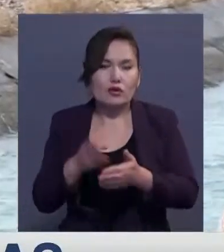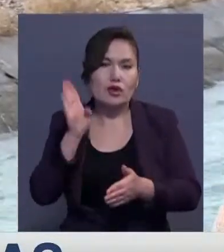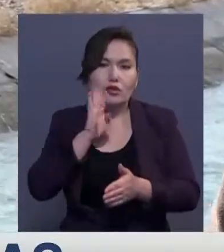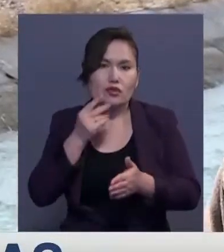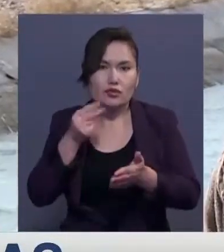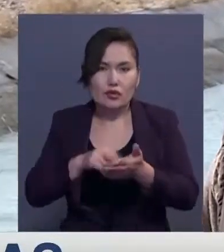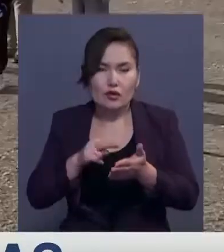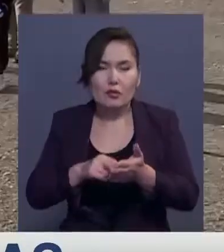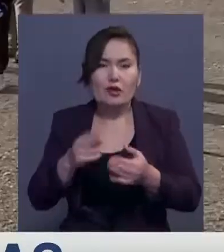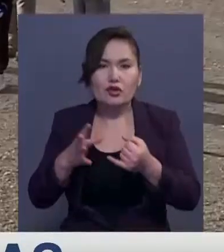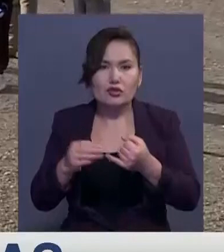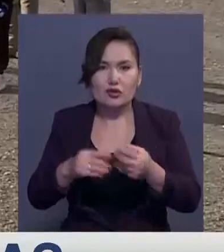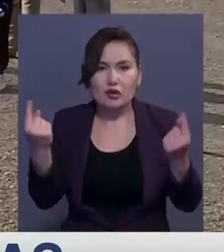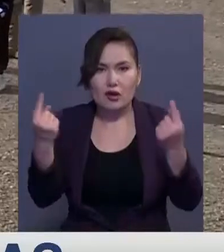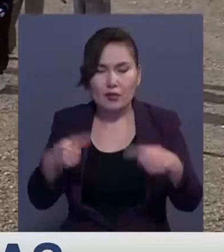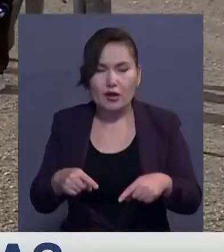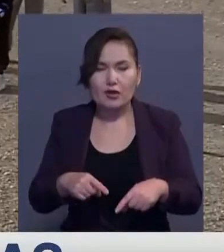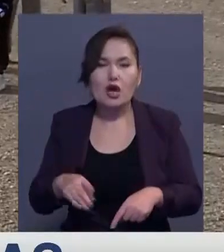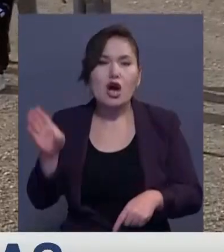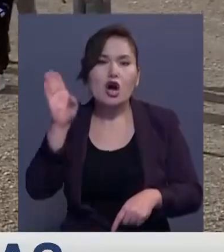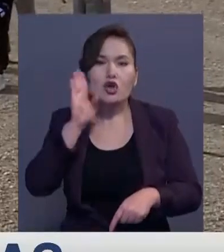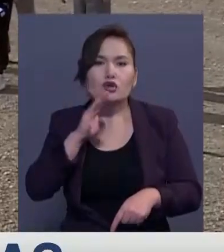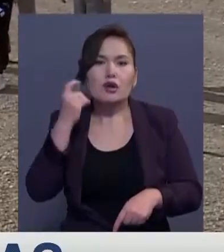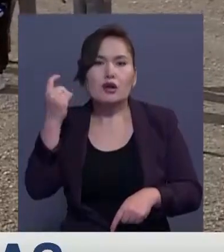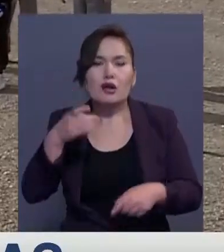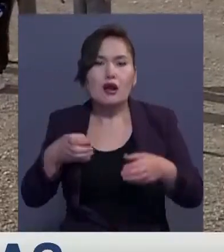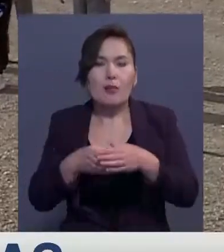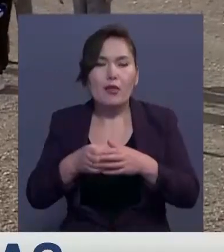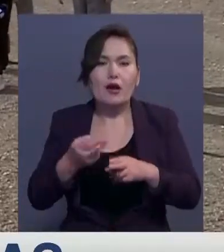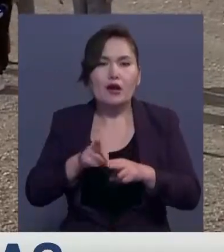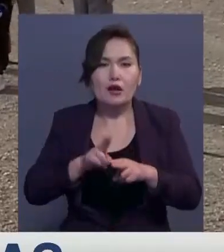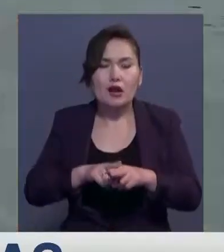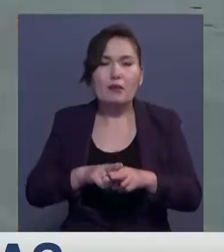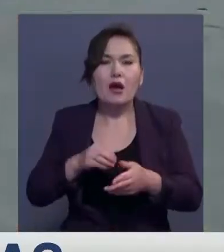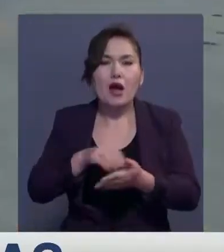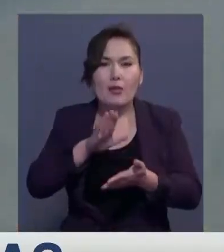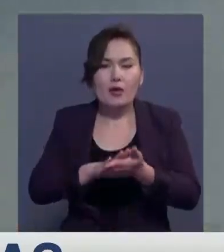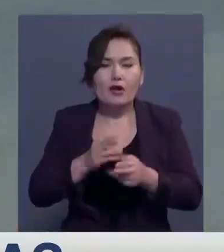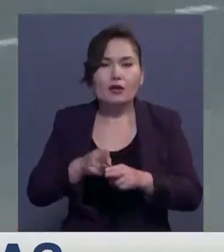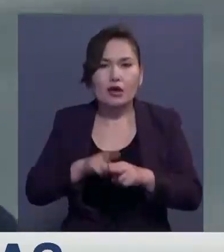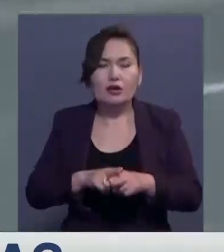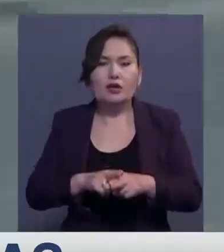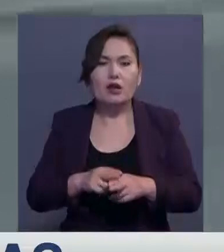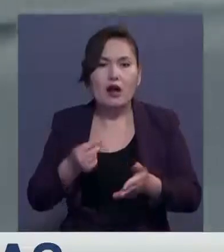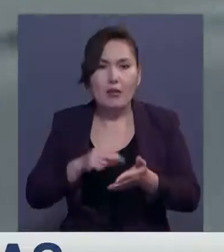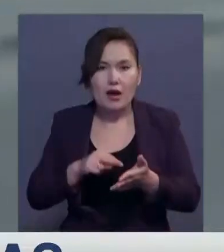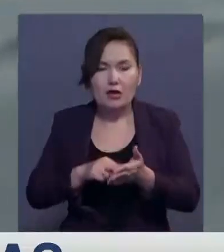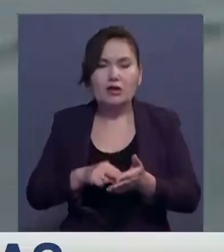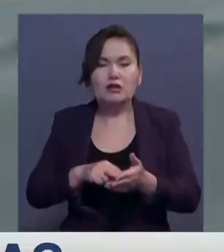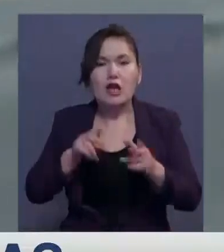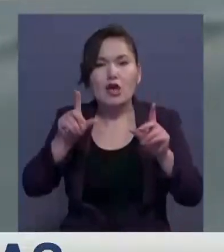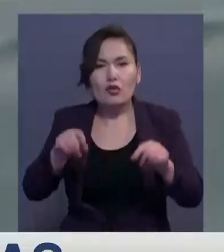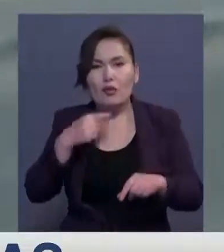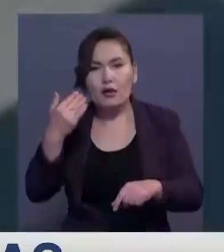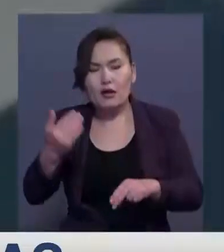кейбір жерлер құрып кетті. Су шаруашылығы мекемесінің басшысы болса, суға бекітілген тариф онсыз да төмен дейді.